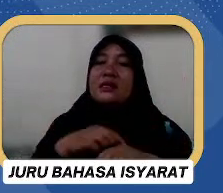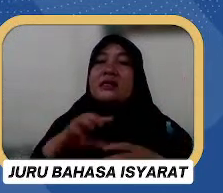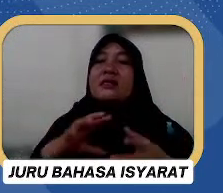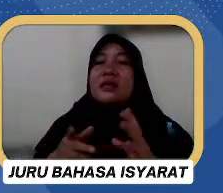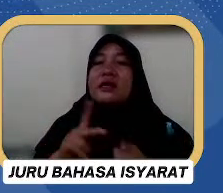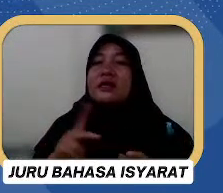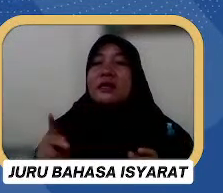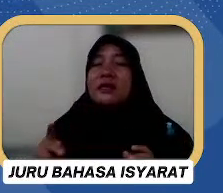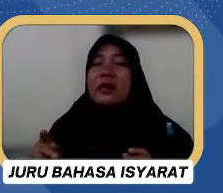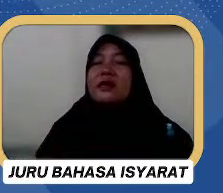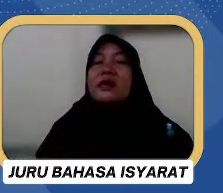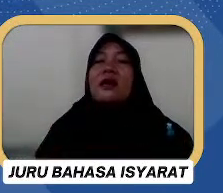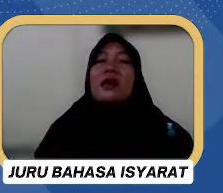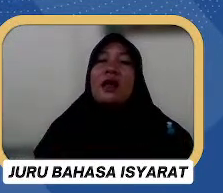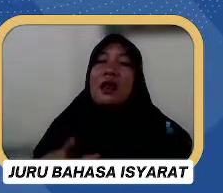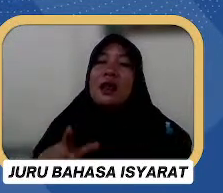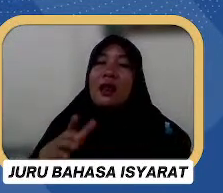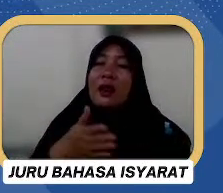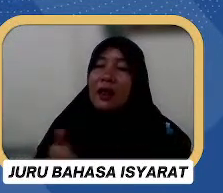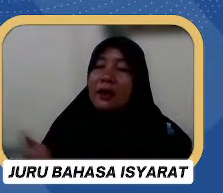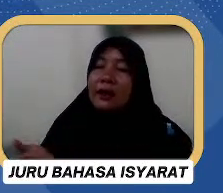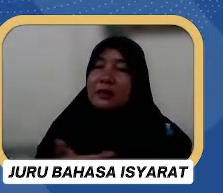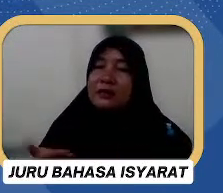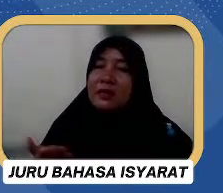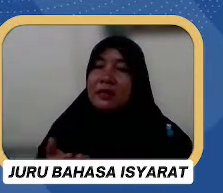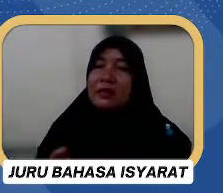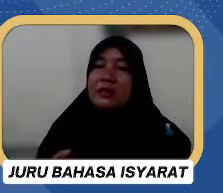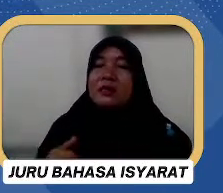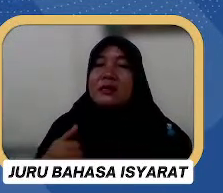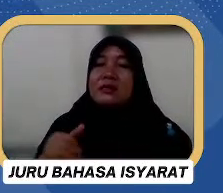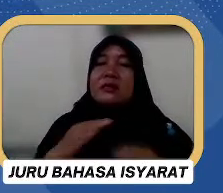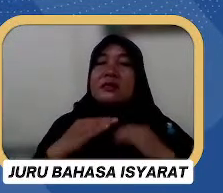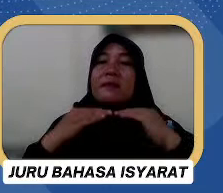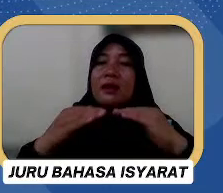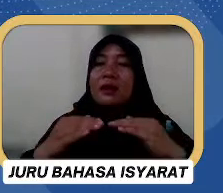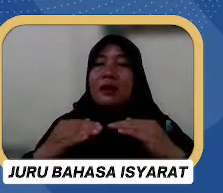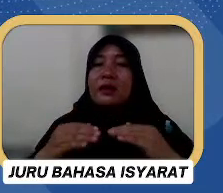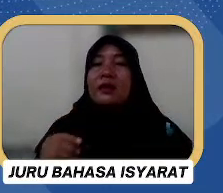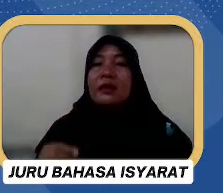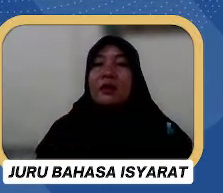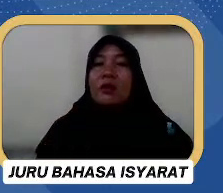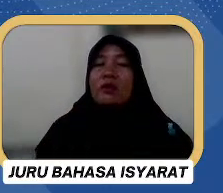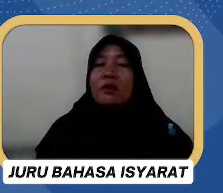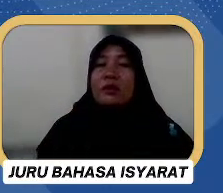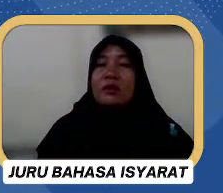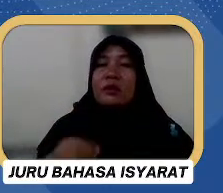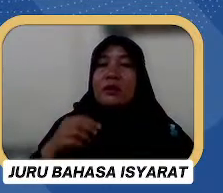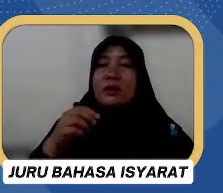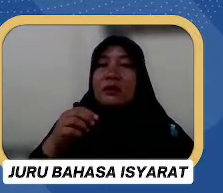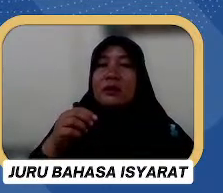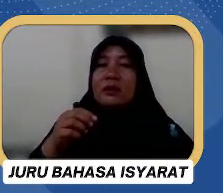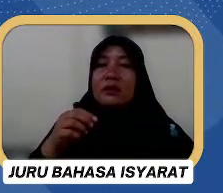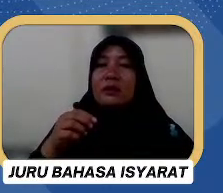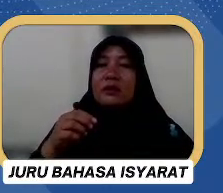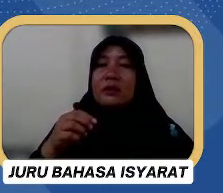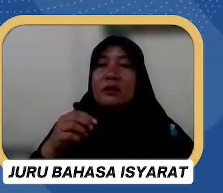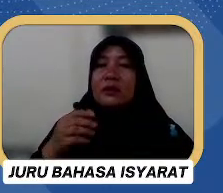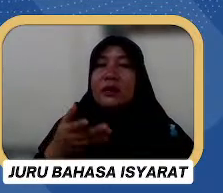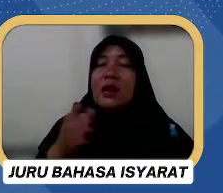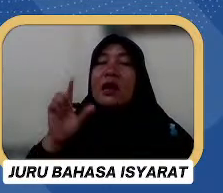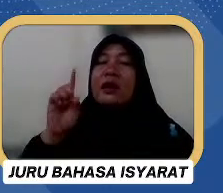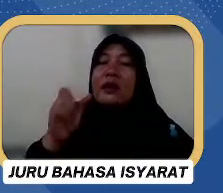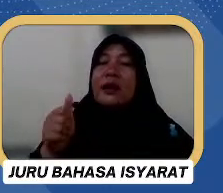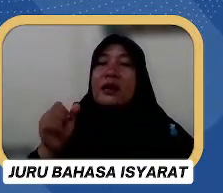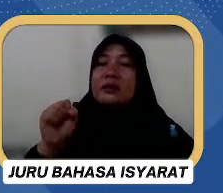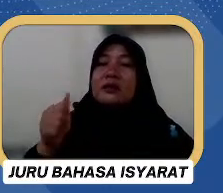kecakapan digital. Dan dalam bermedia media sosial pun kita harus menggunakan etika ya teman-teman ya, karena